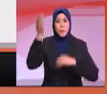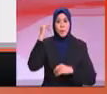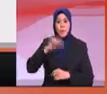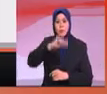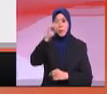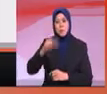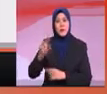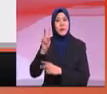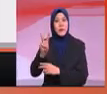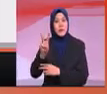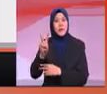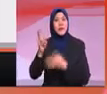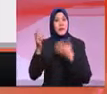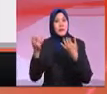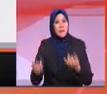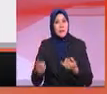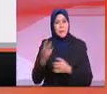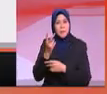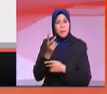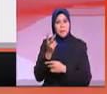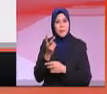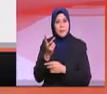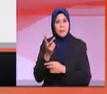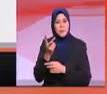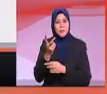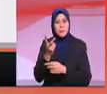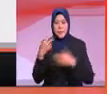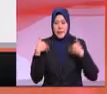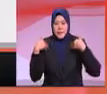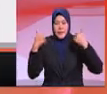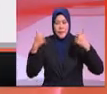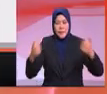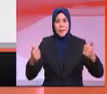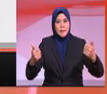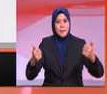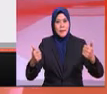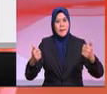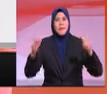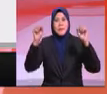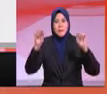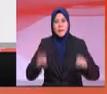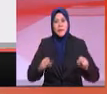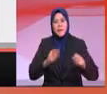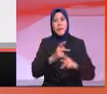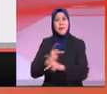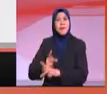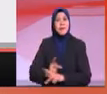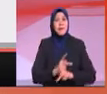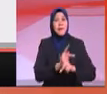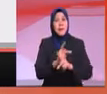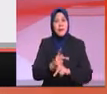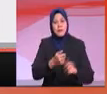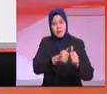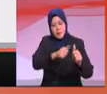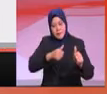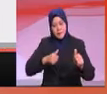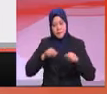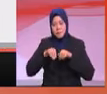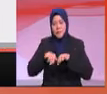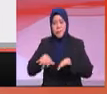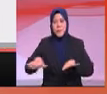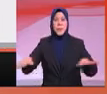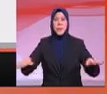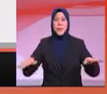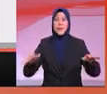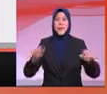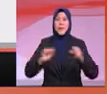kedua. Dan inilah kita lihat pada sudut kesihatan saja yang boleh mengawal dan mencegah penularan jangkitan